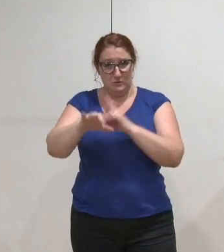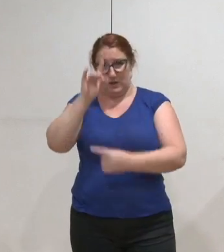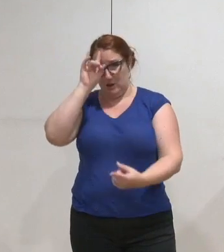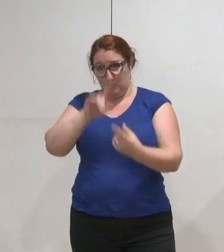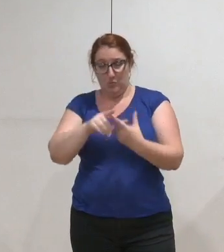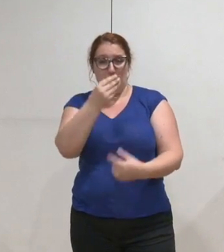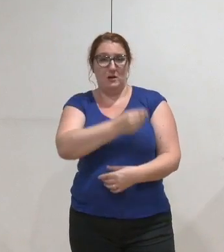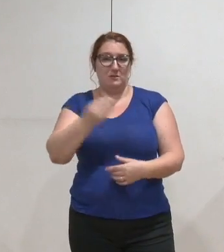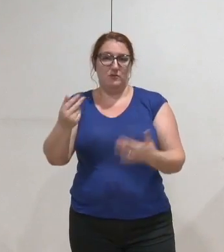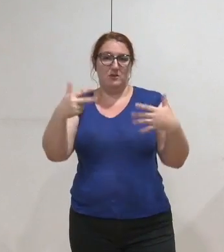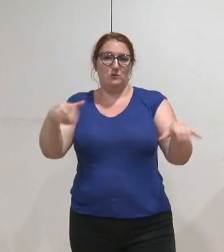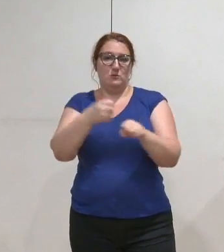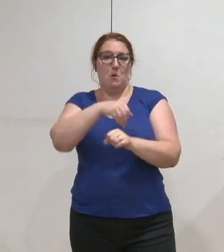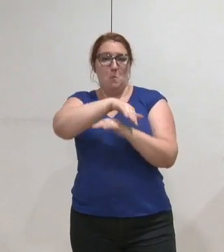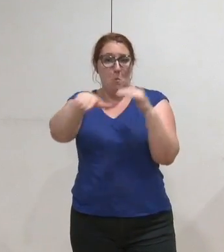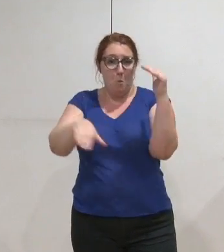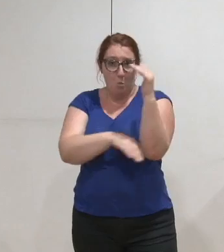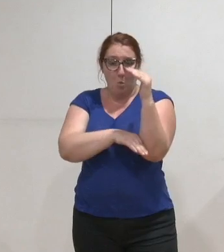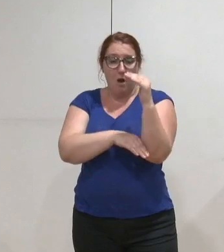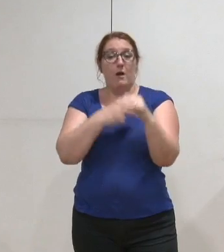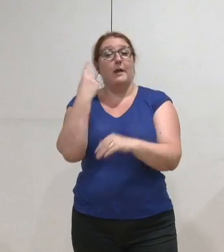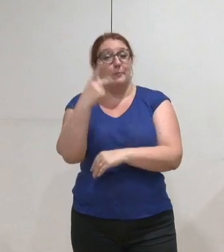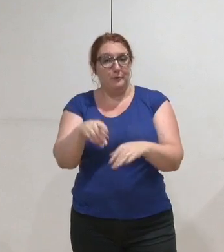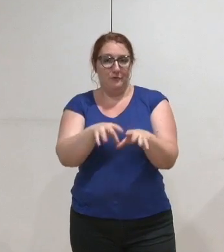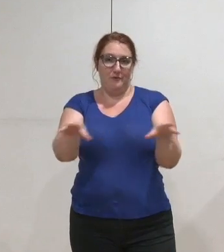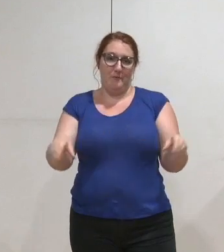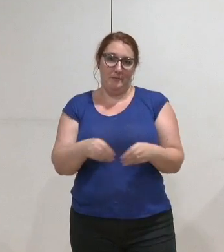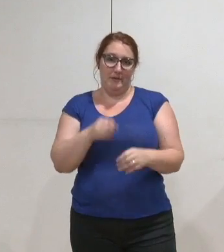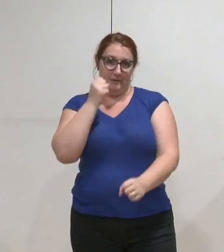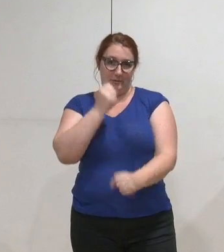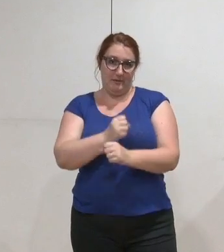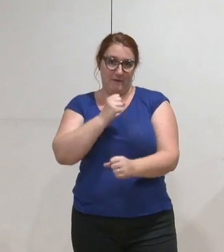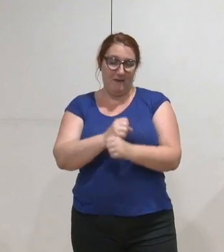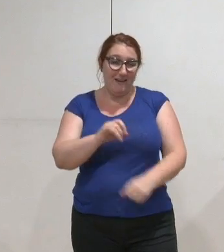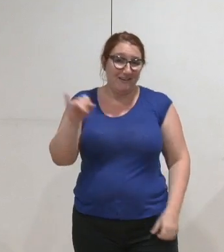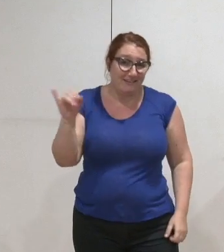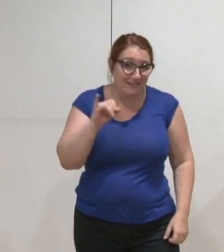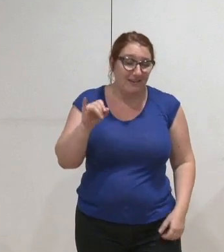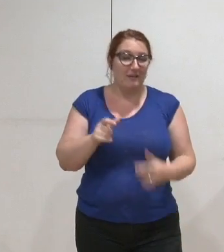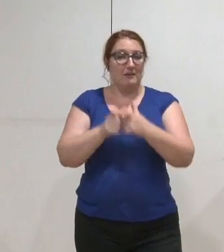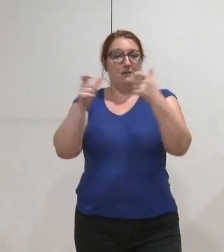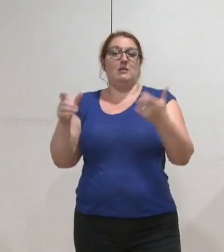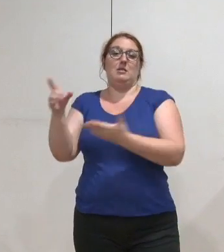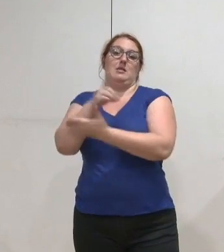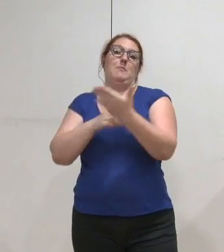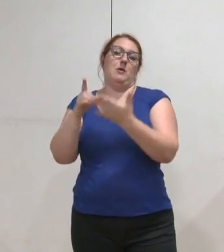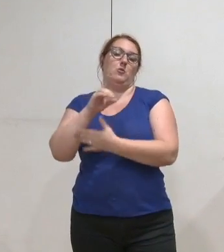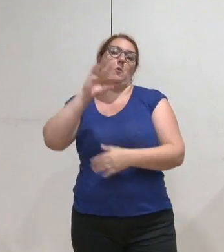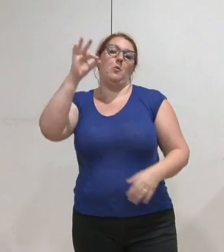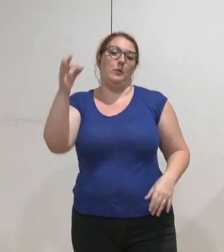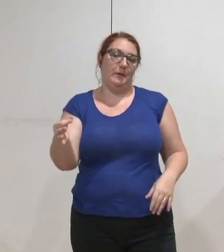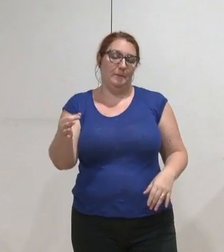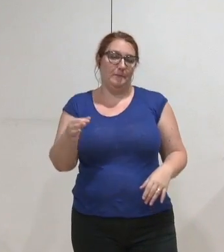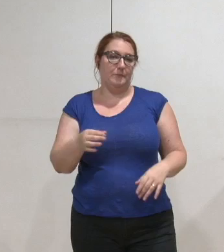danger et de leur famille le travail il est fait par le Département l'aide aux